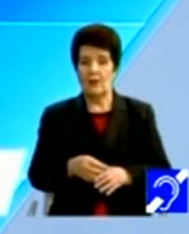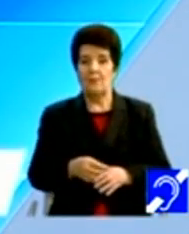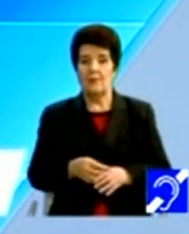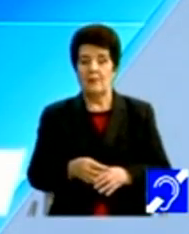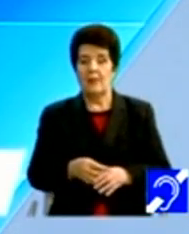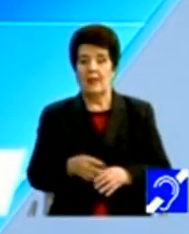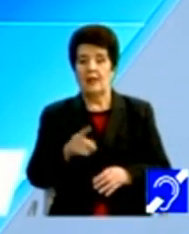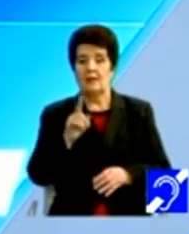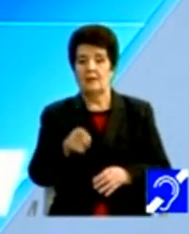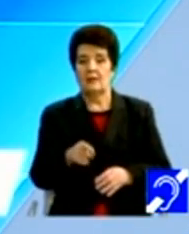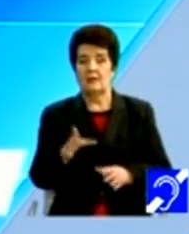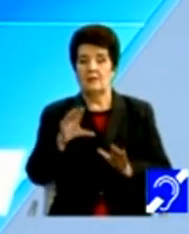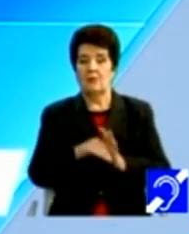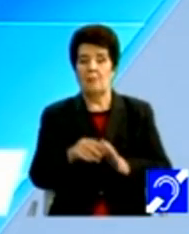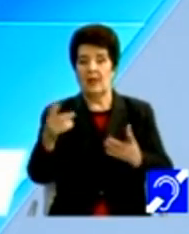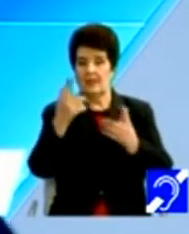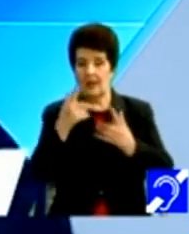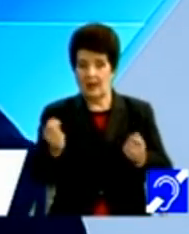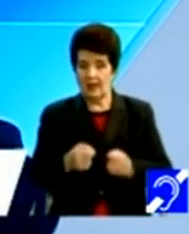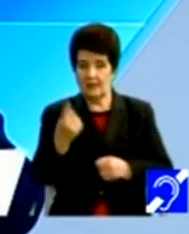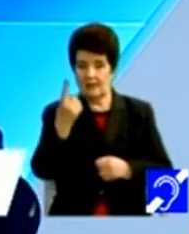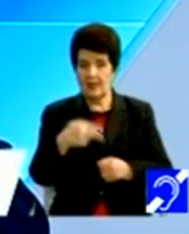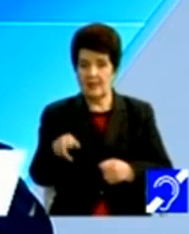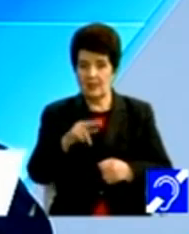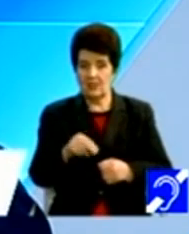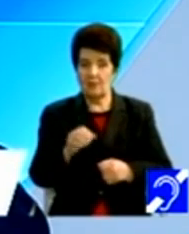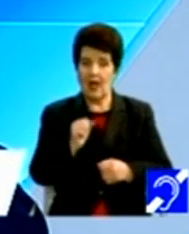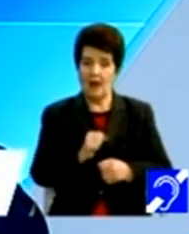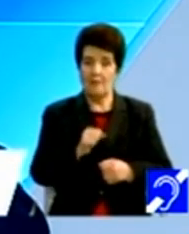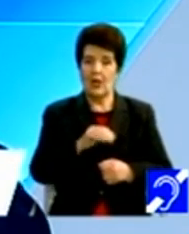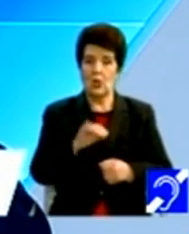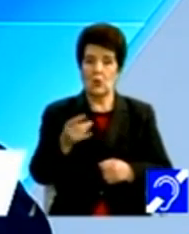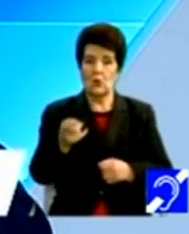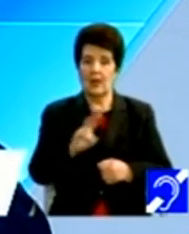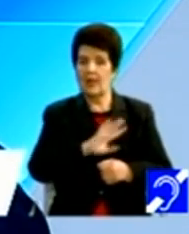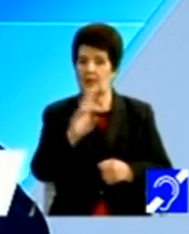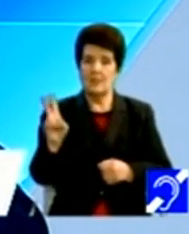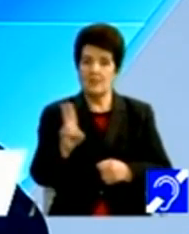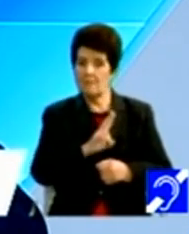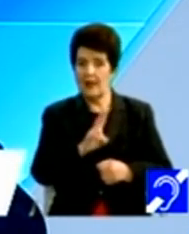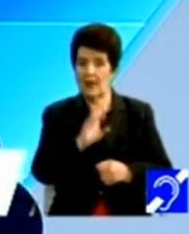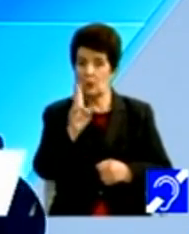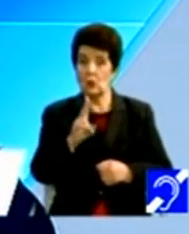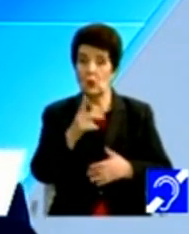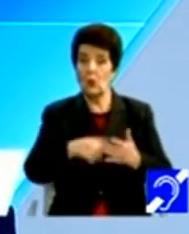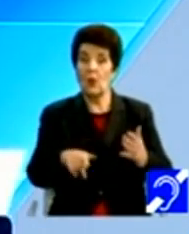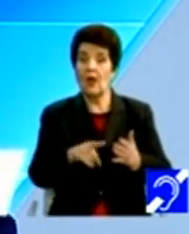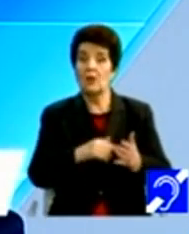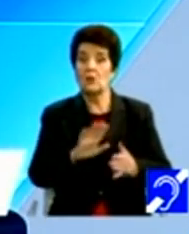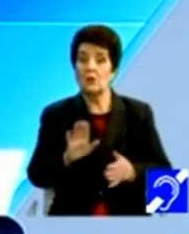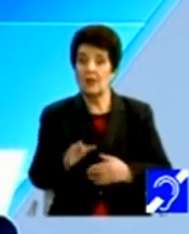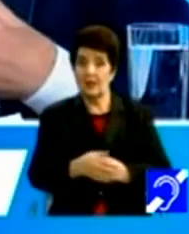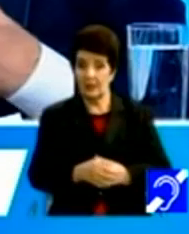respectiv consfințit prin declarația de la 1 decembrie de la Alba Iulia, nimeni nu l-a amânat până astăzi. Și noi trebuie să